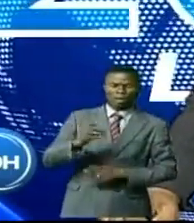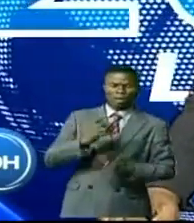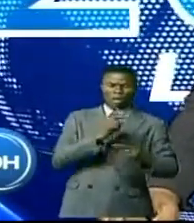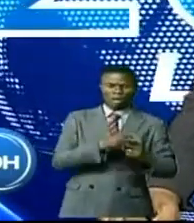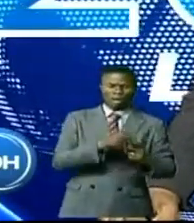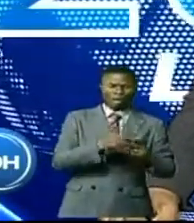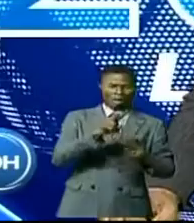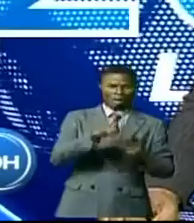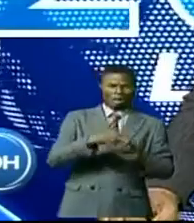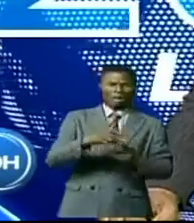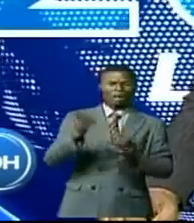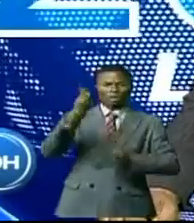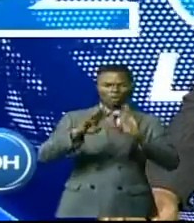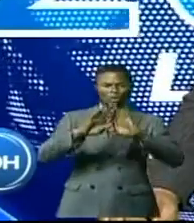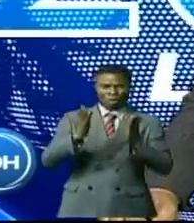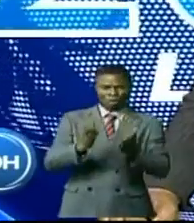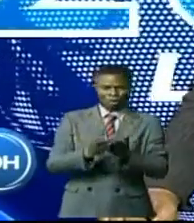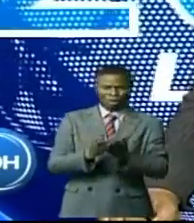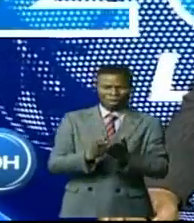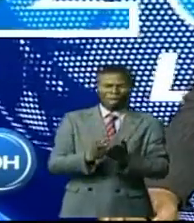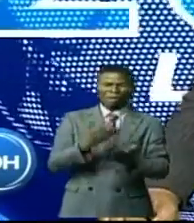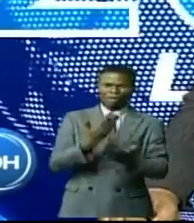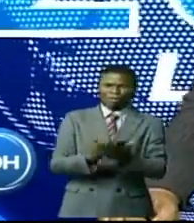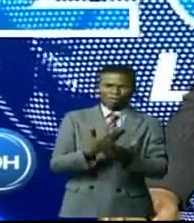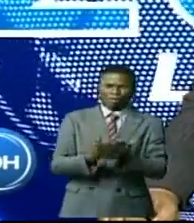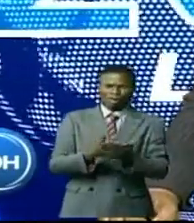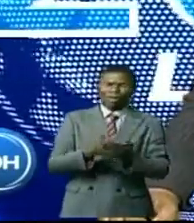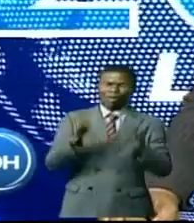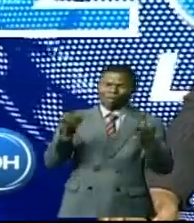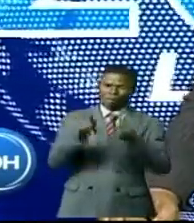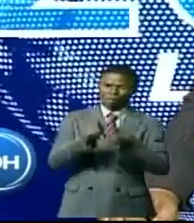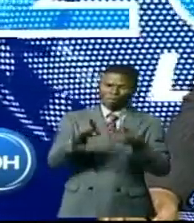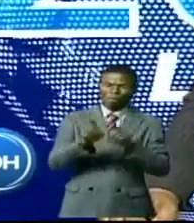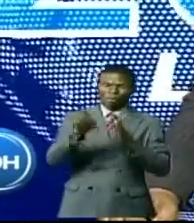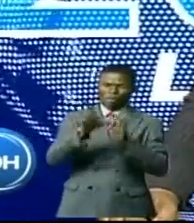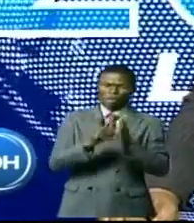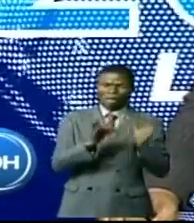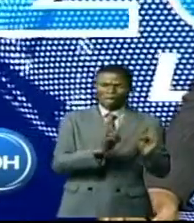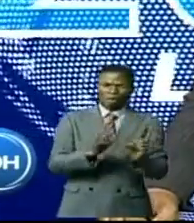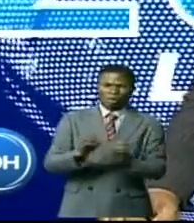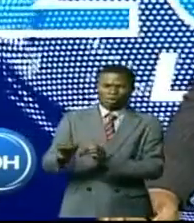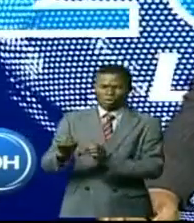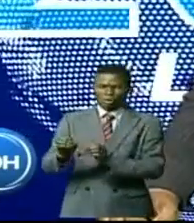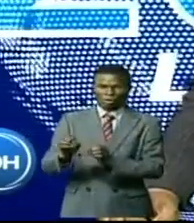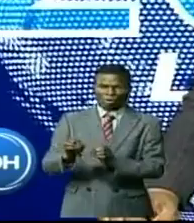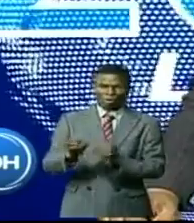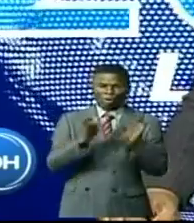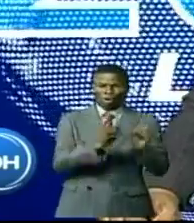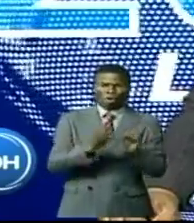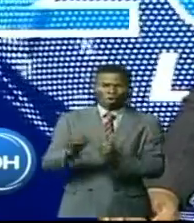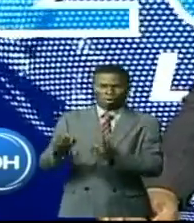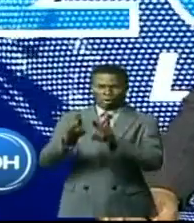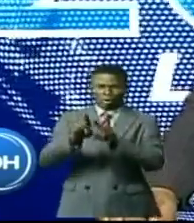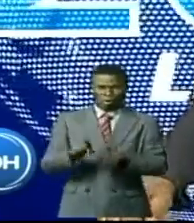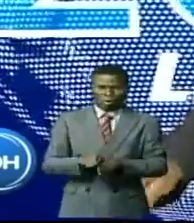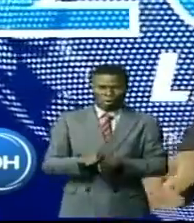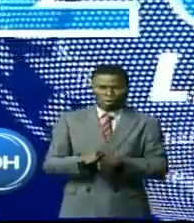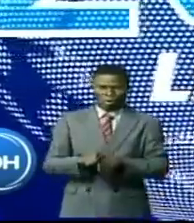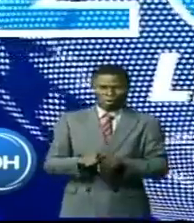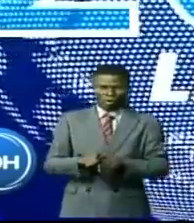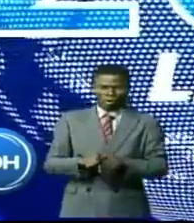public dans les plus brefs délais, conformément à la loi organique portant organisation et